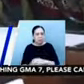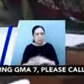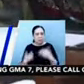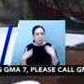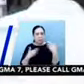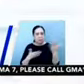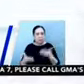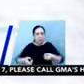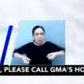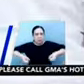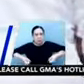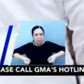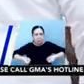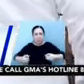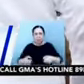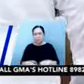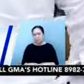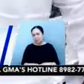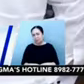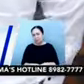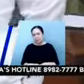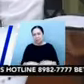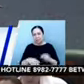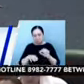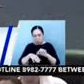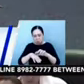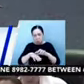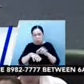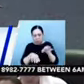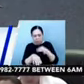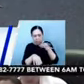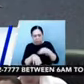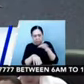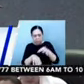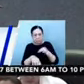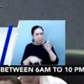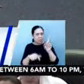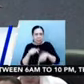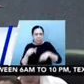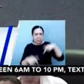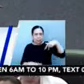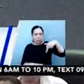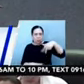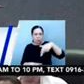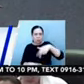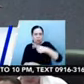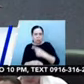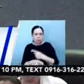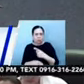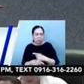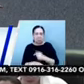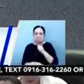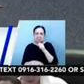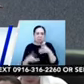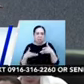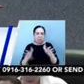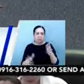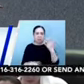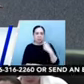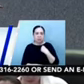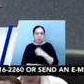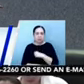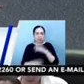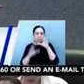lang po, wheelchair. Bumuka raw ang tahi mula sa operasyon kaya hindi siya makalakad ng maayos. Hindi pumayag si Noy Senate President Mig